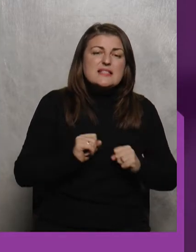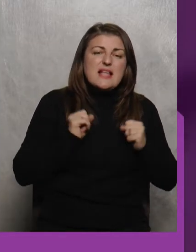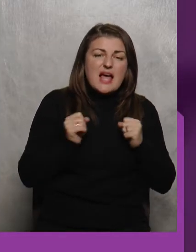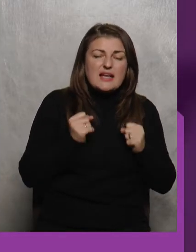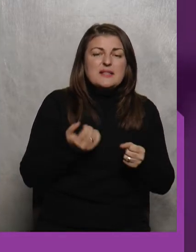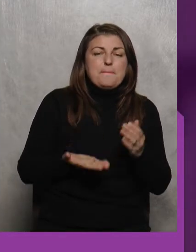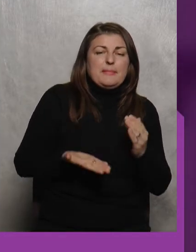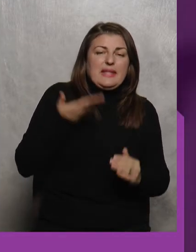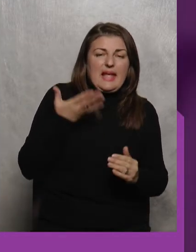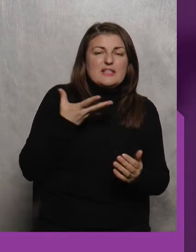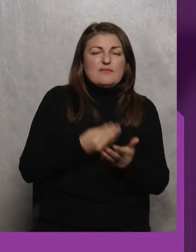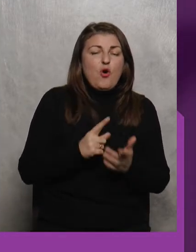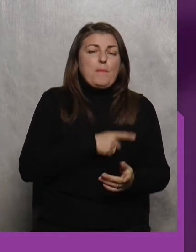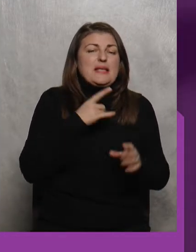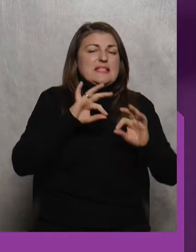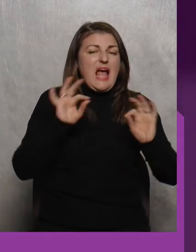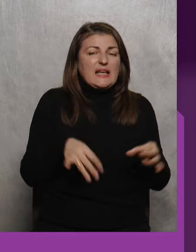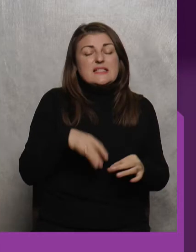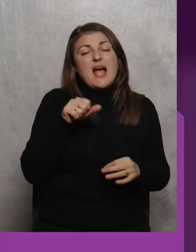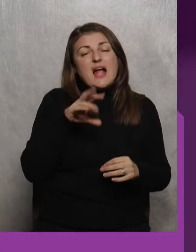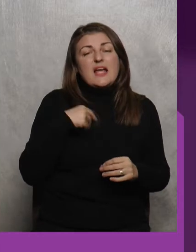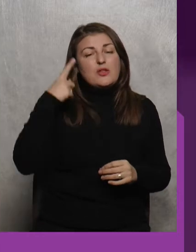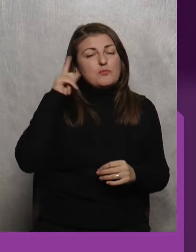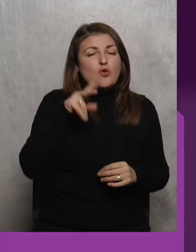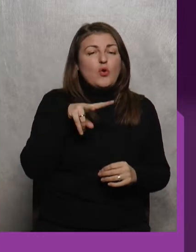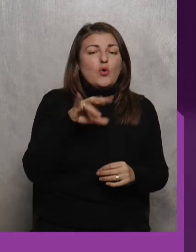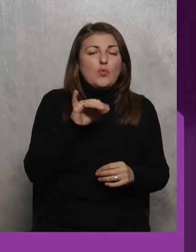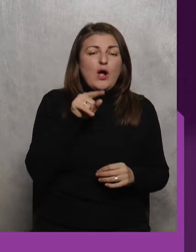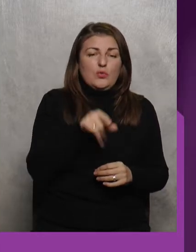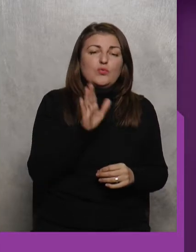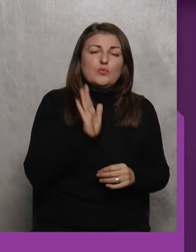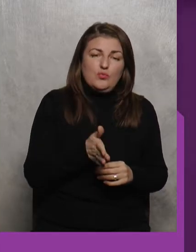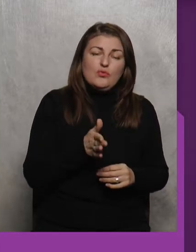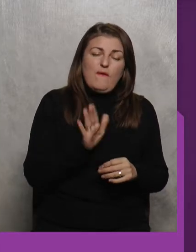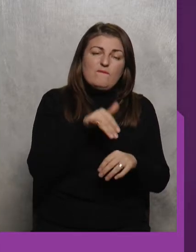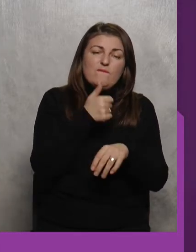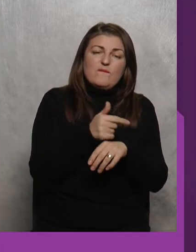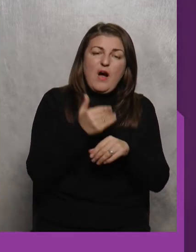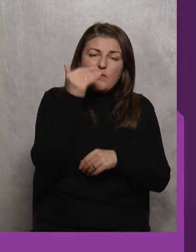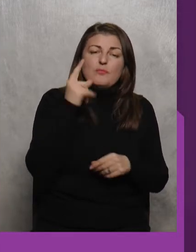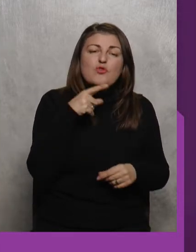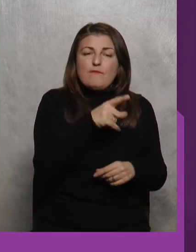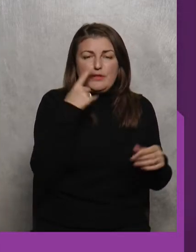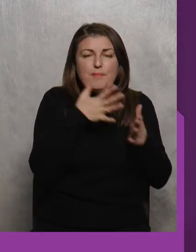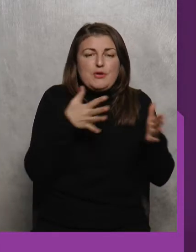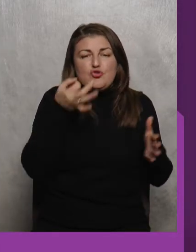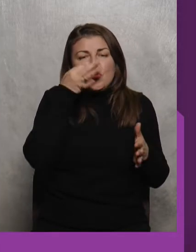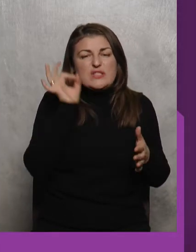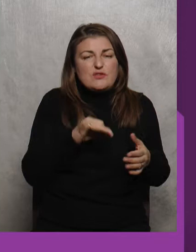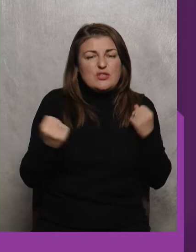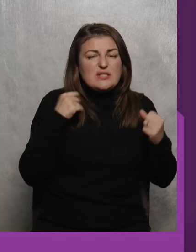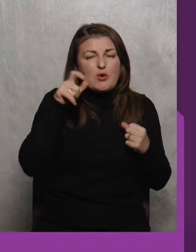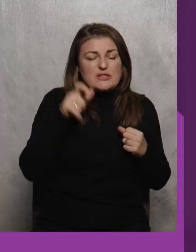старається підняти свою майстерність, але я думаю, Лука тут буде фаворитом, тому що він більш досвідчений